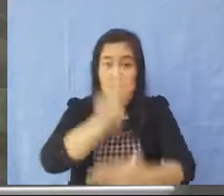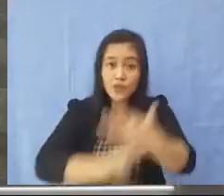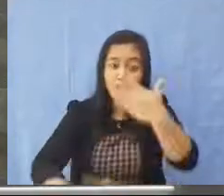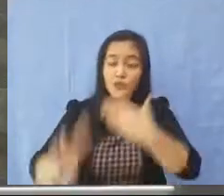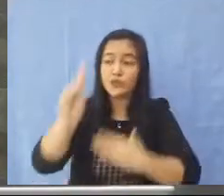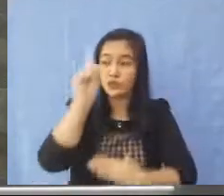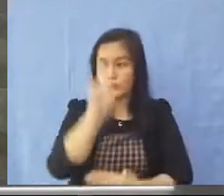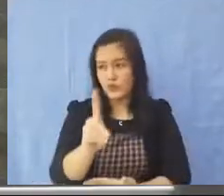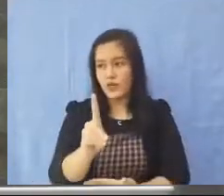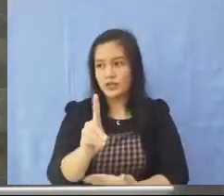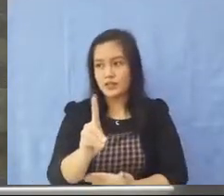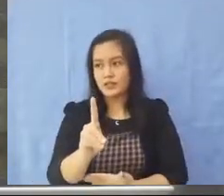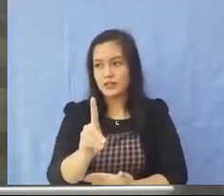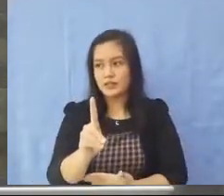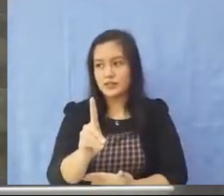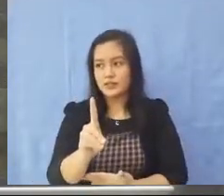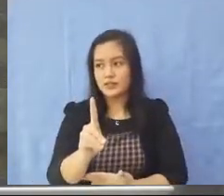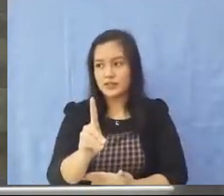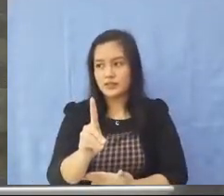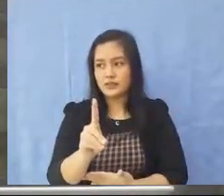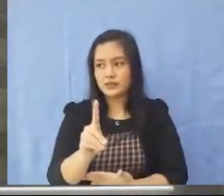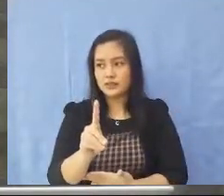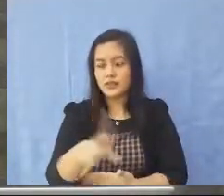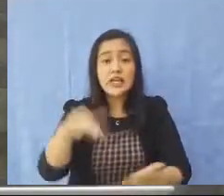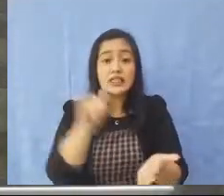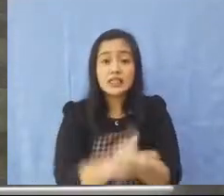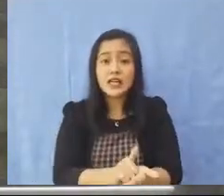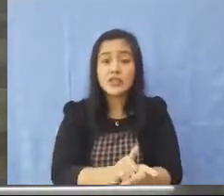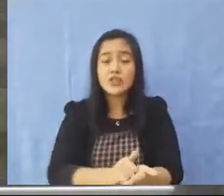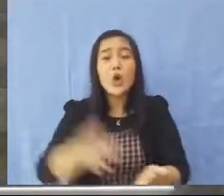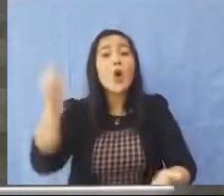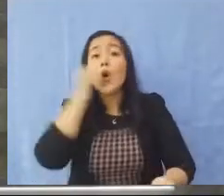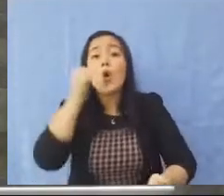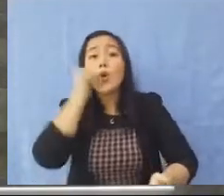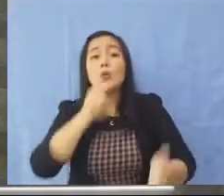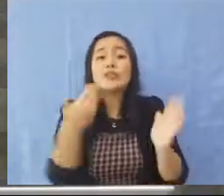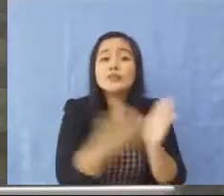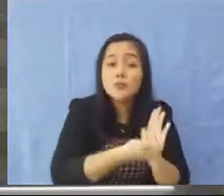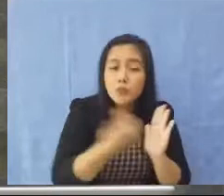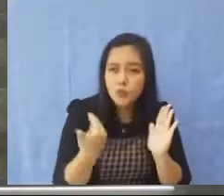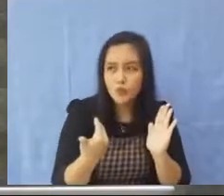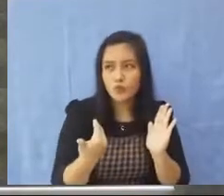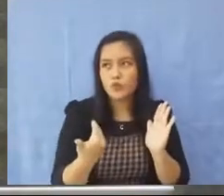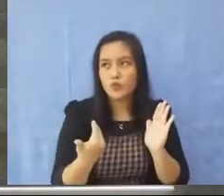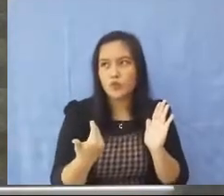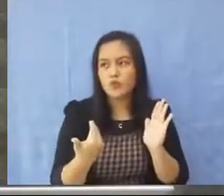isang talata sa Biblia na tinatawag nating refutation statement.